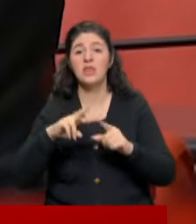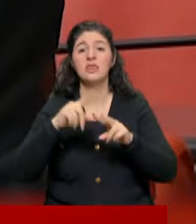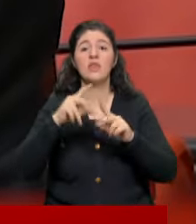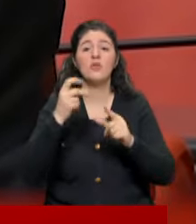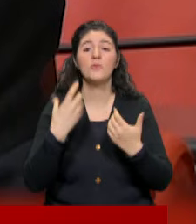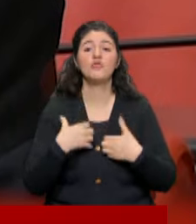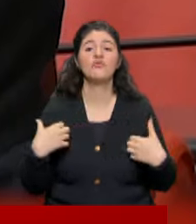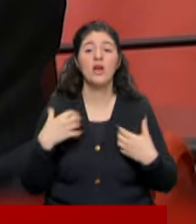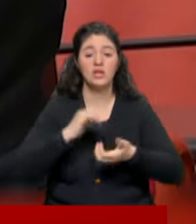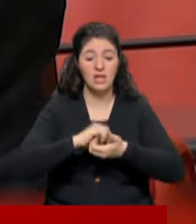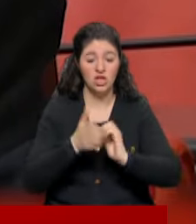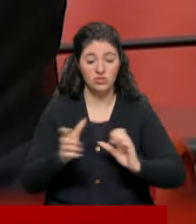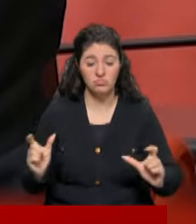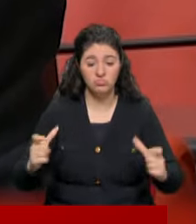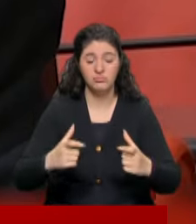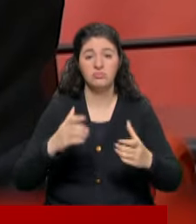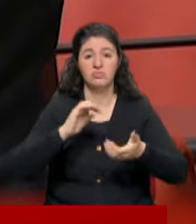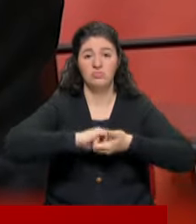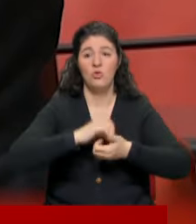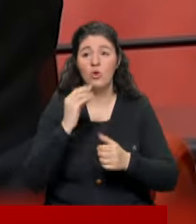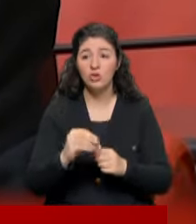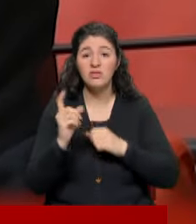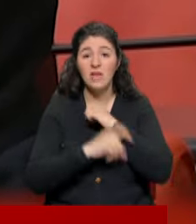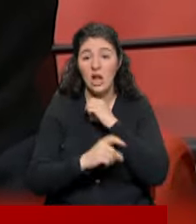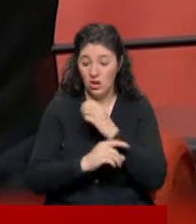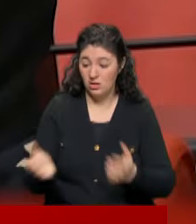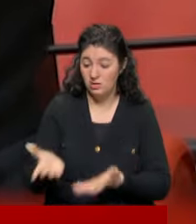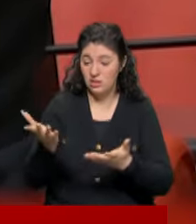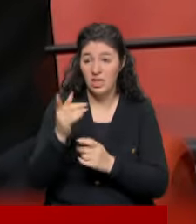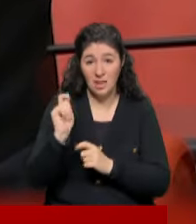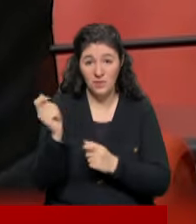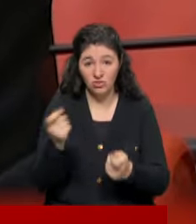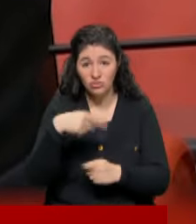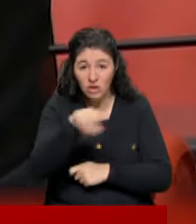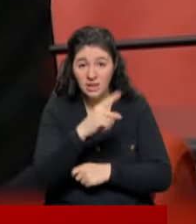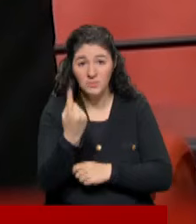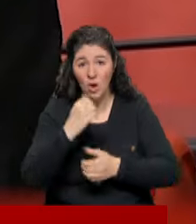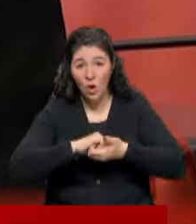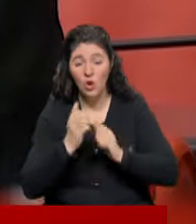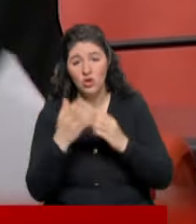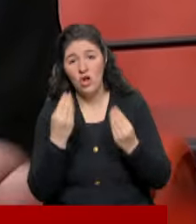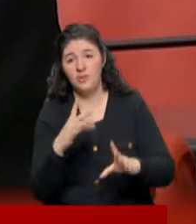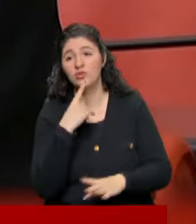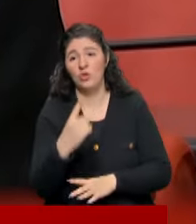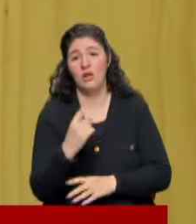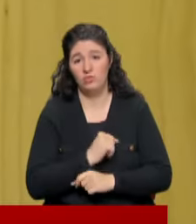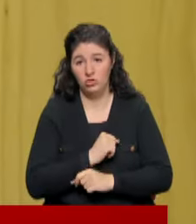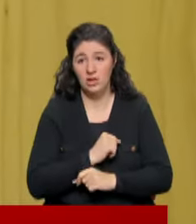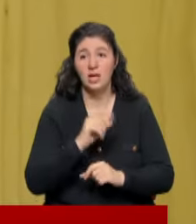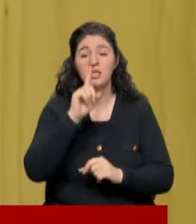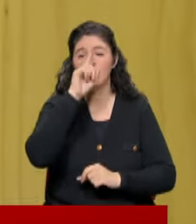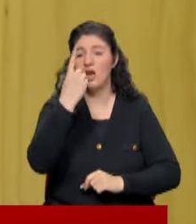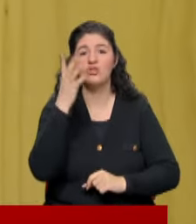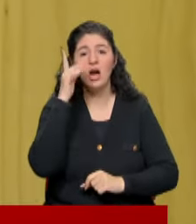bir güvenlik teşkilatı olduğunu, teröre çanak tutmak amacı taşıyan bir örgüt olmadığını söylemişti.